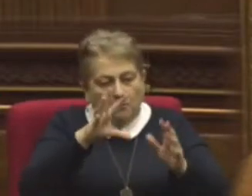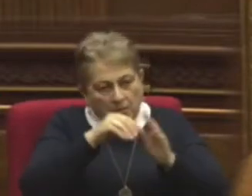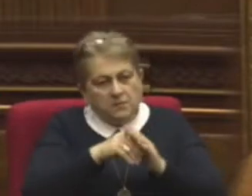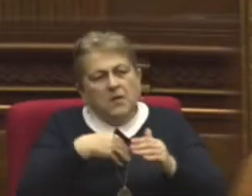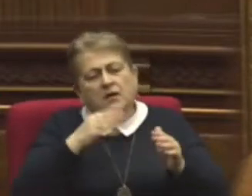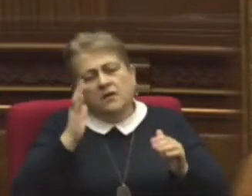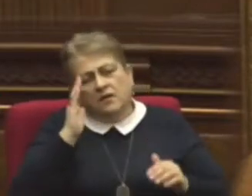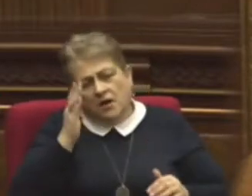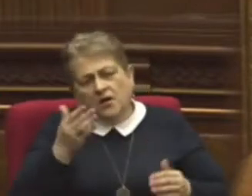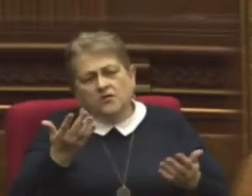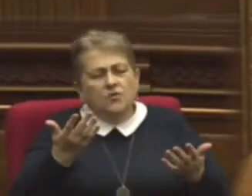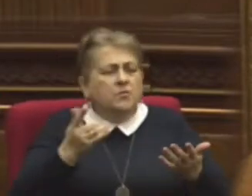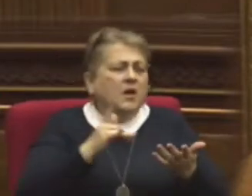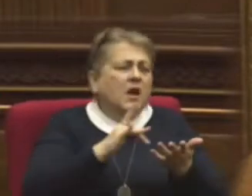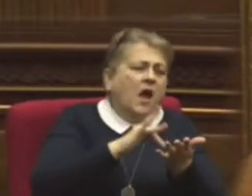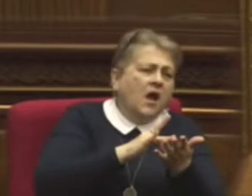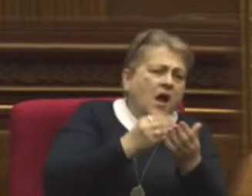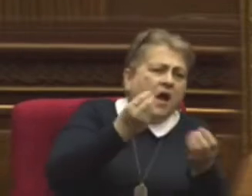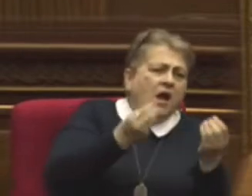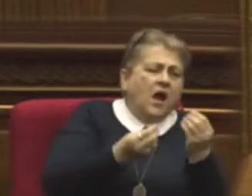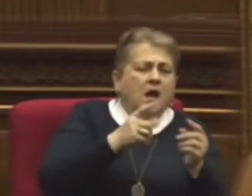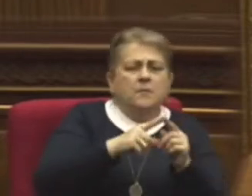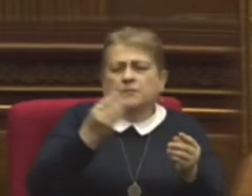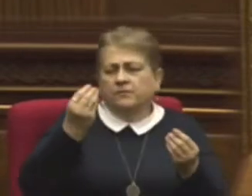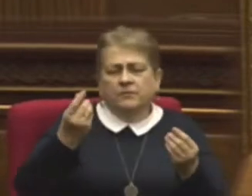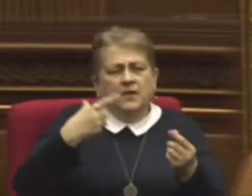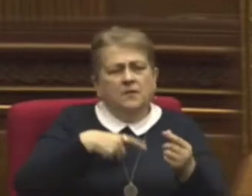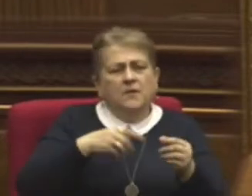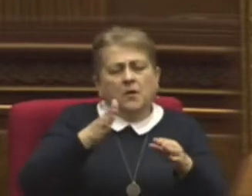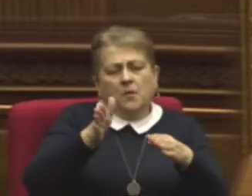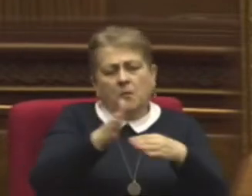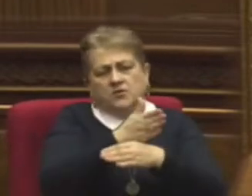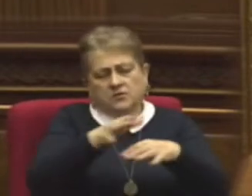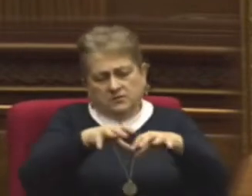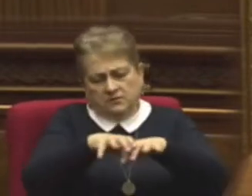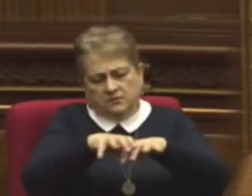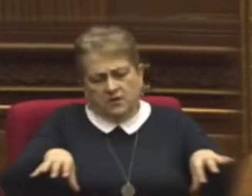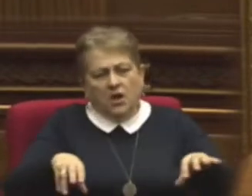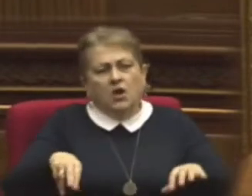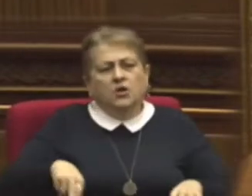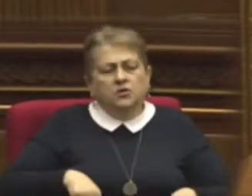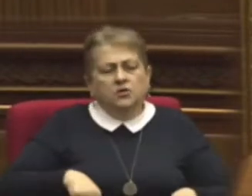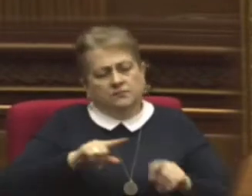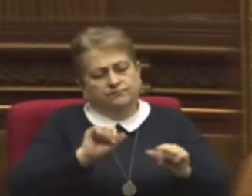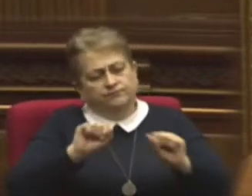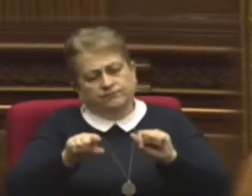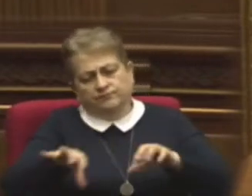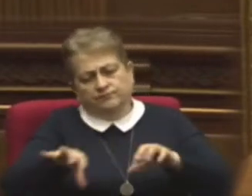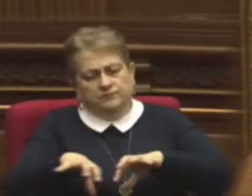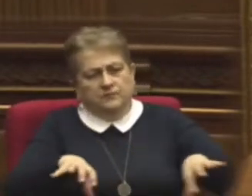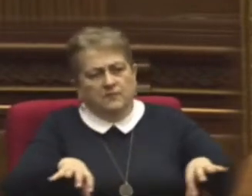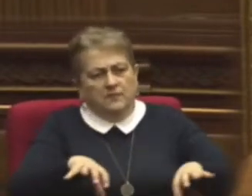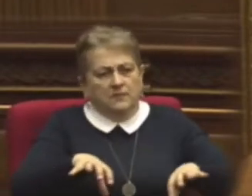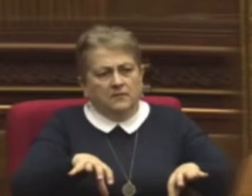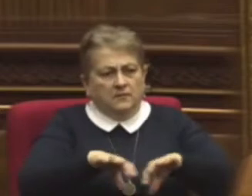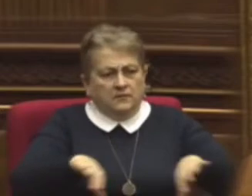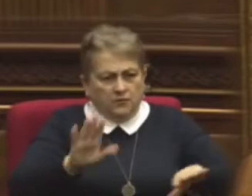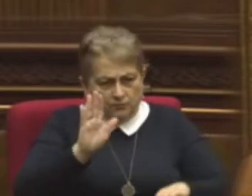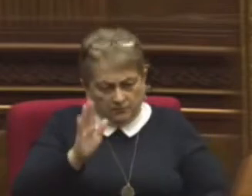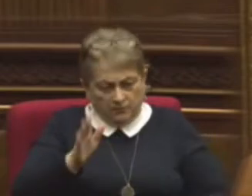նշանակում է կդառնանք մի ինչ-որ քաղաքական խաղերի խաղալիք, մեզ կբաժանեն, տնորինեն այնպես, ինչպես